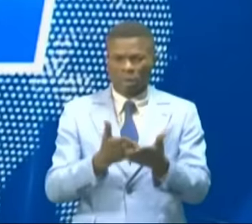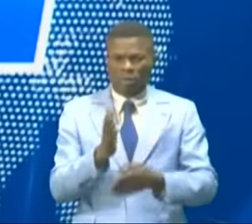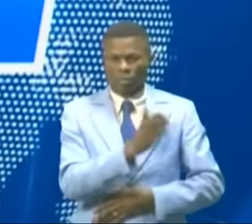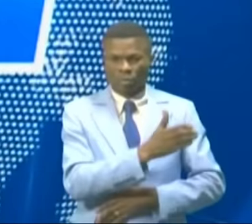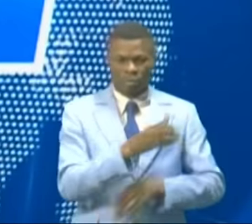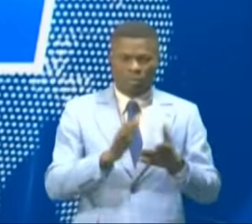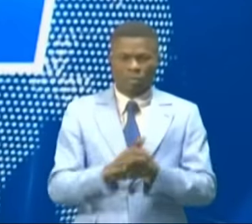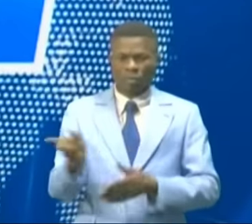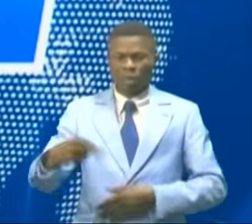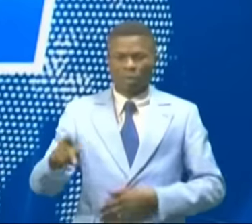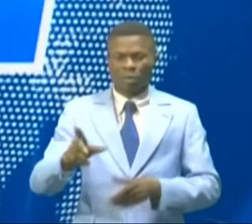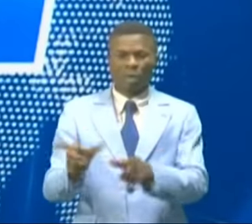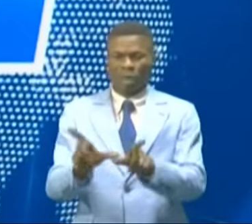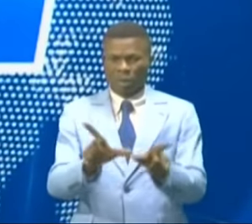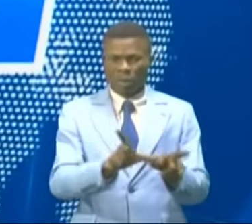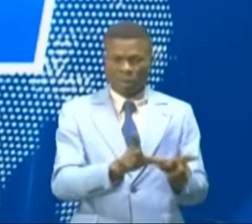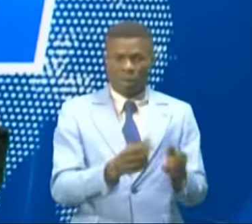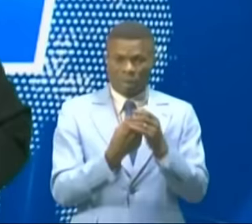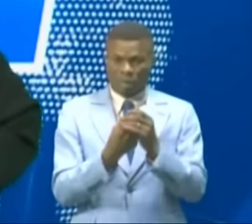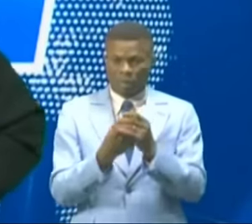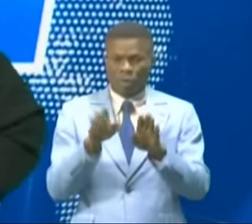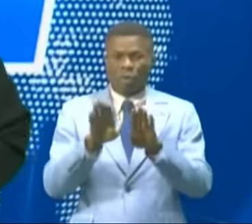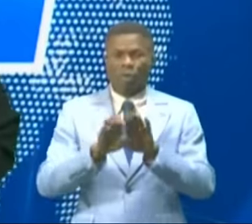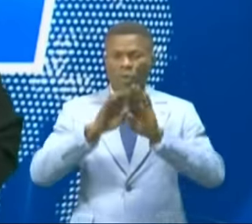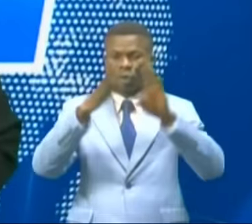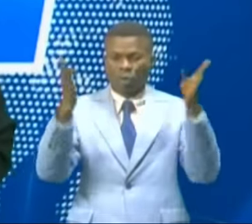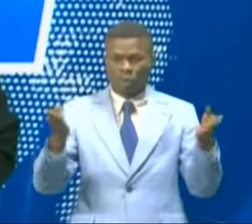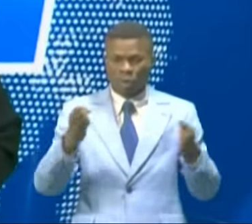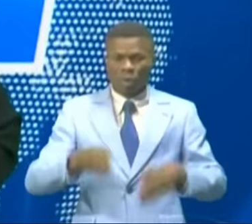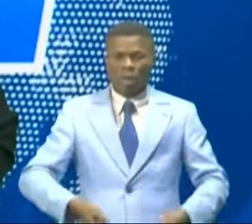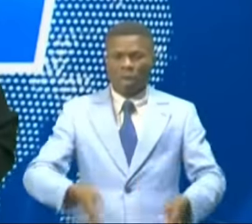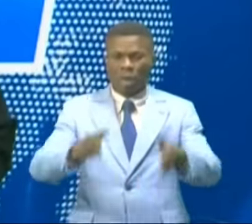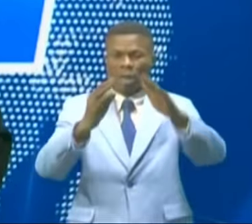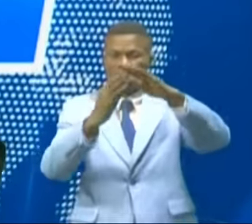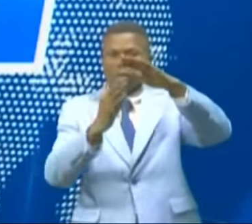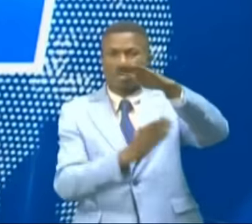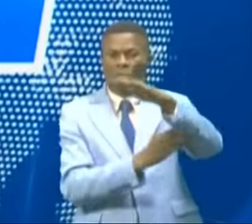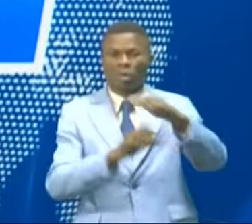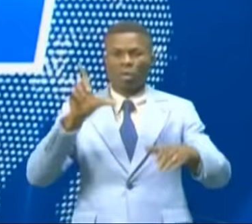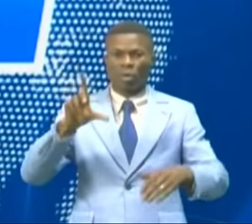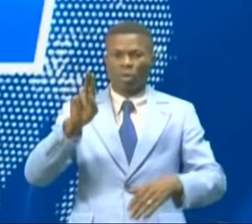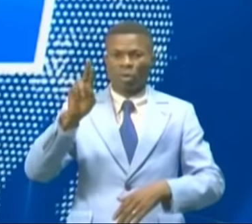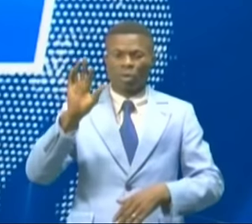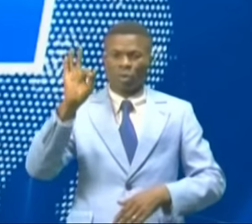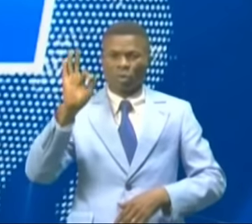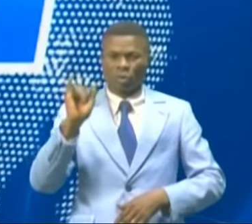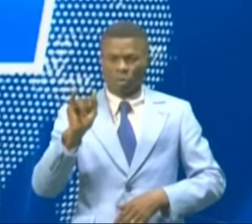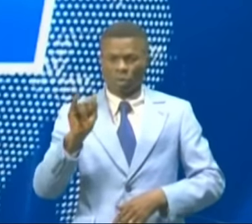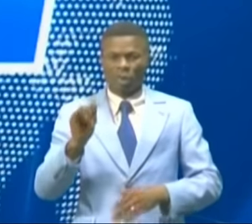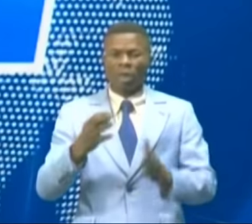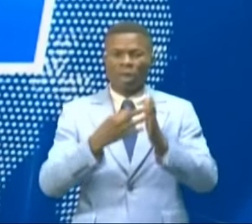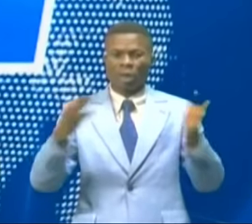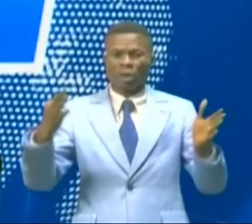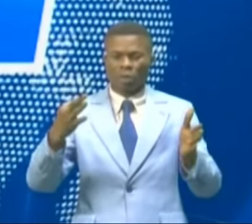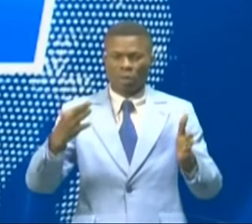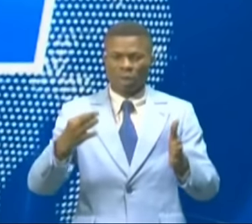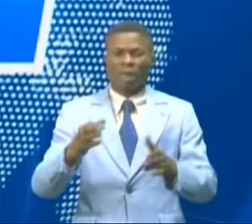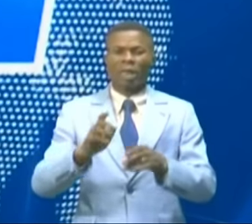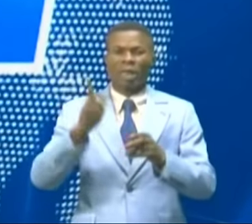Sur la province du Lualaba, bientôt l'inauguration du pont Loudi situé à plus de 90 km de